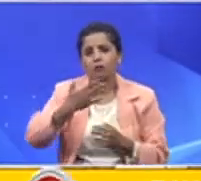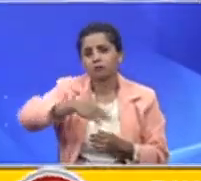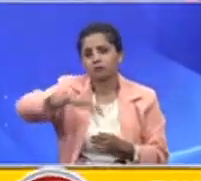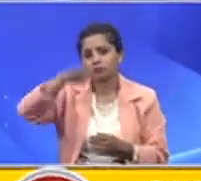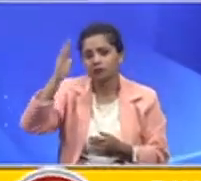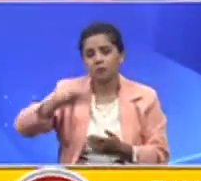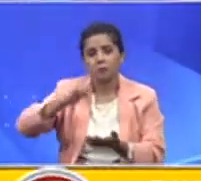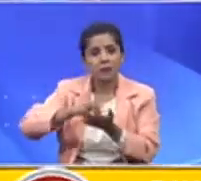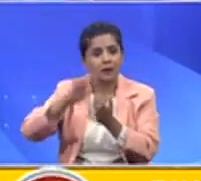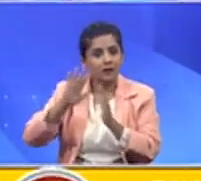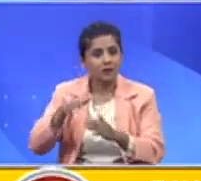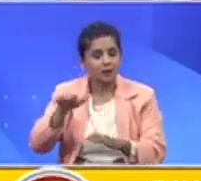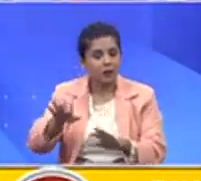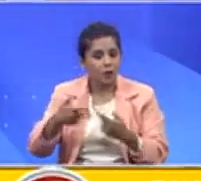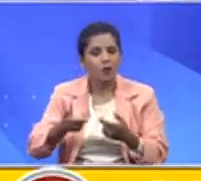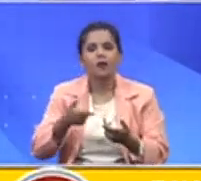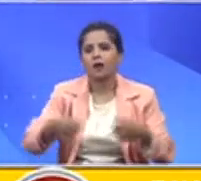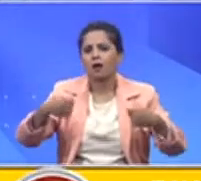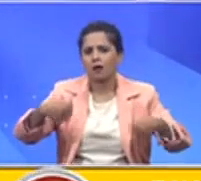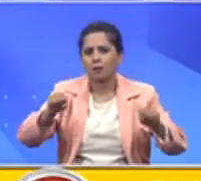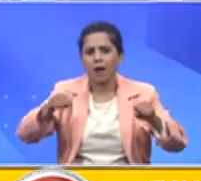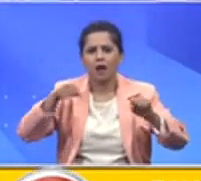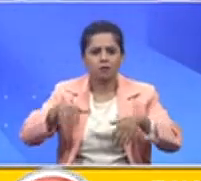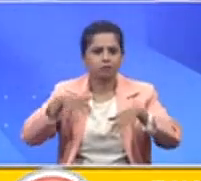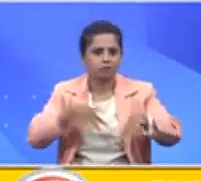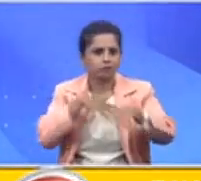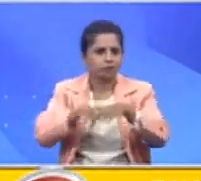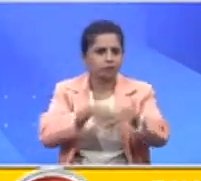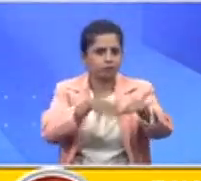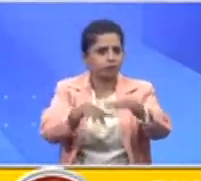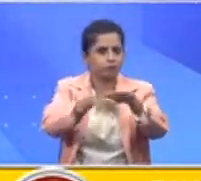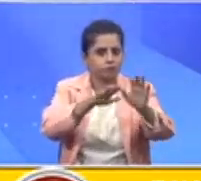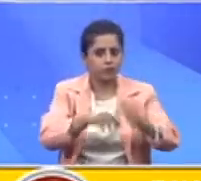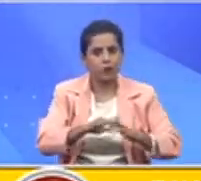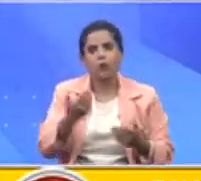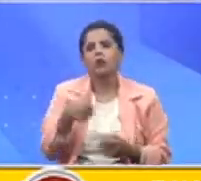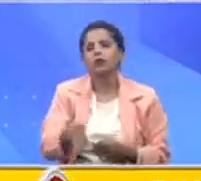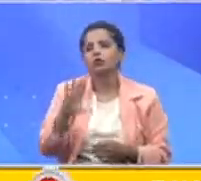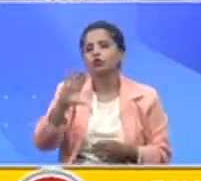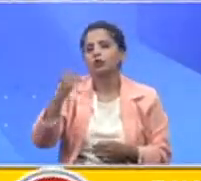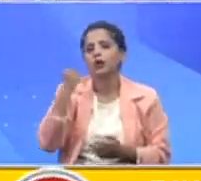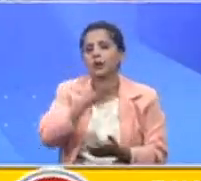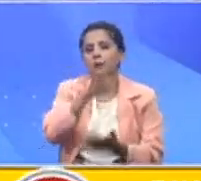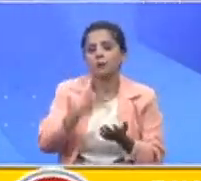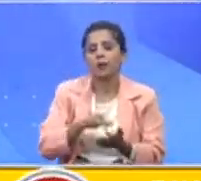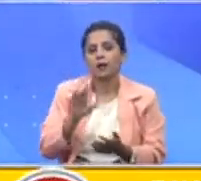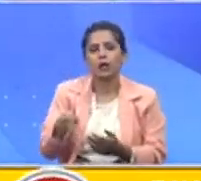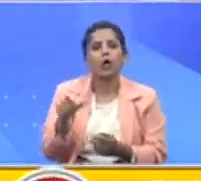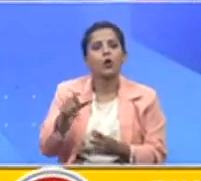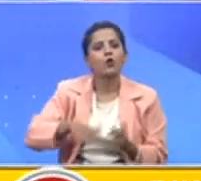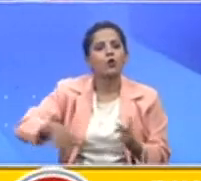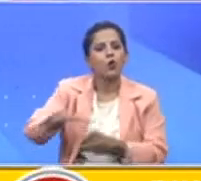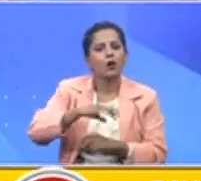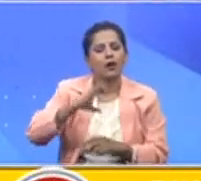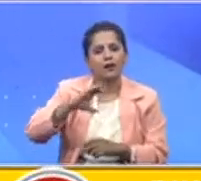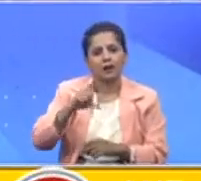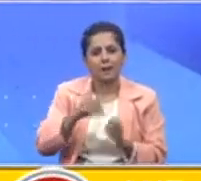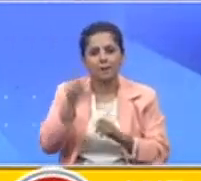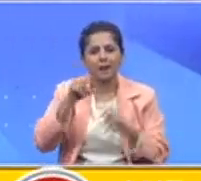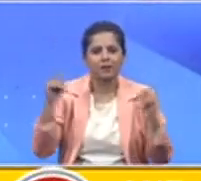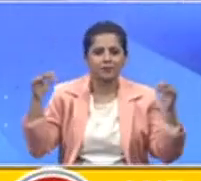में बाइक रेलीज हो चन्डिगड के लोकल कलब हो